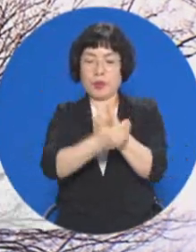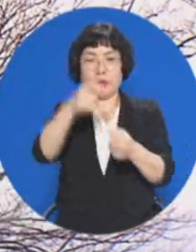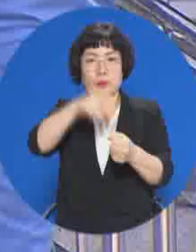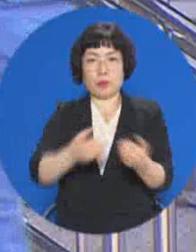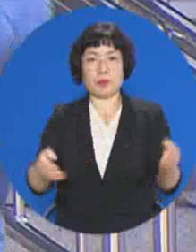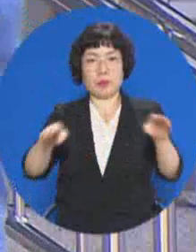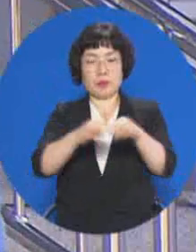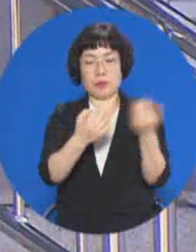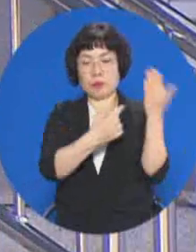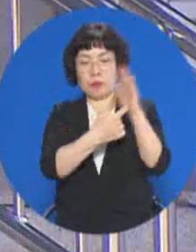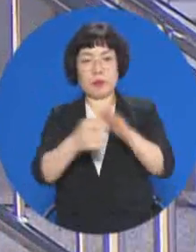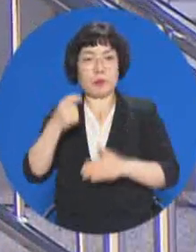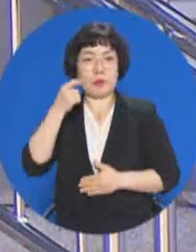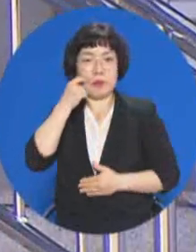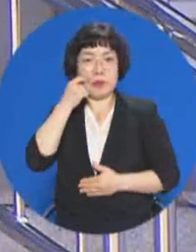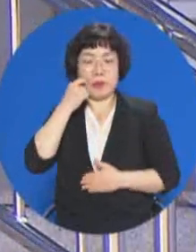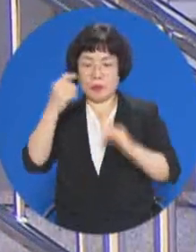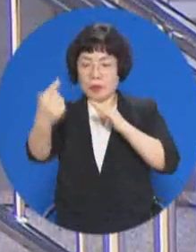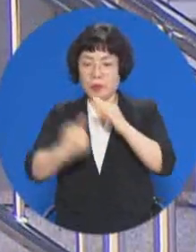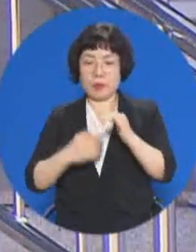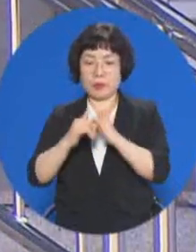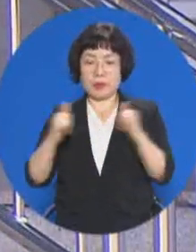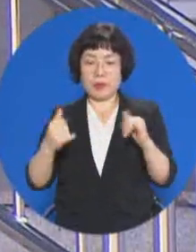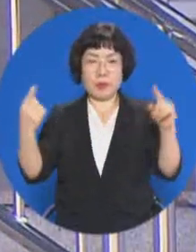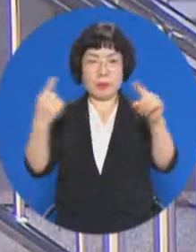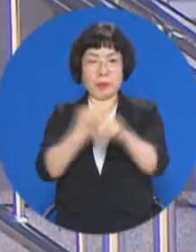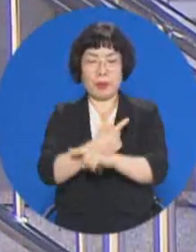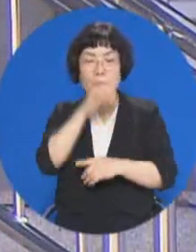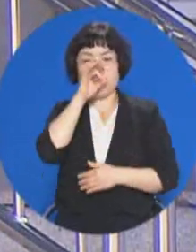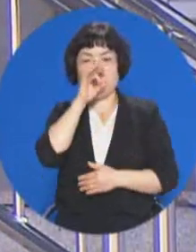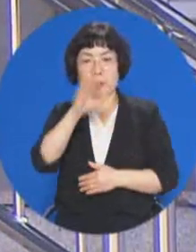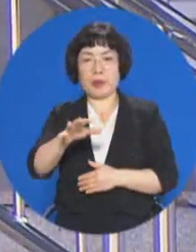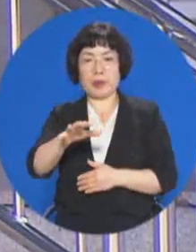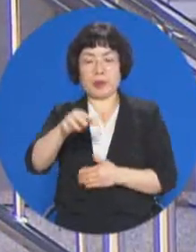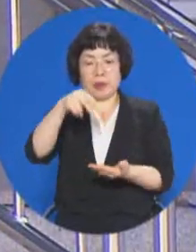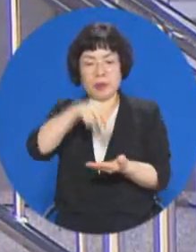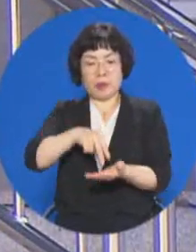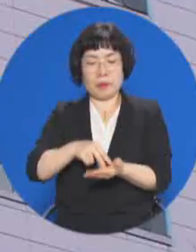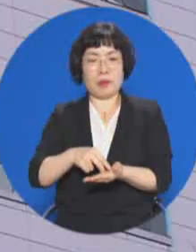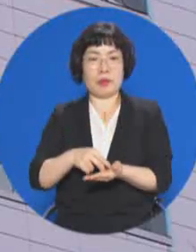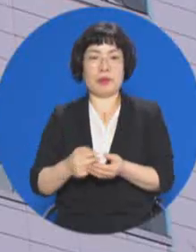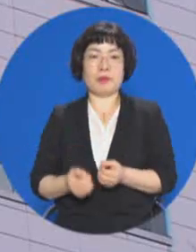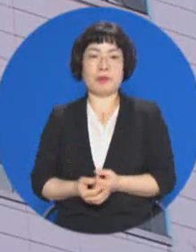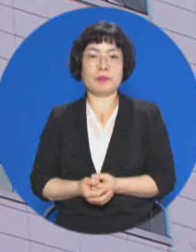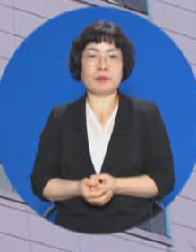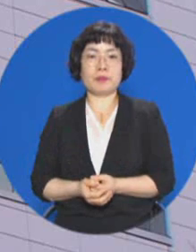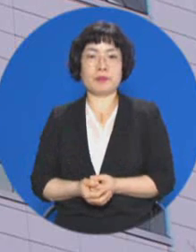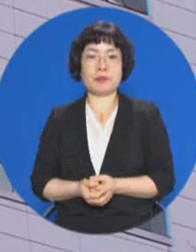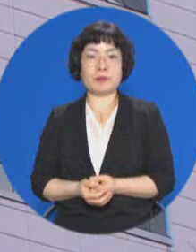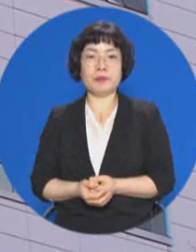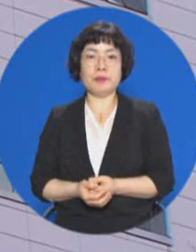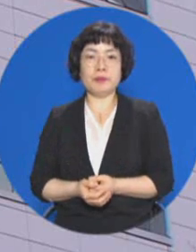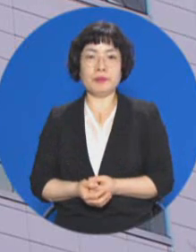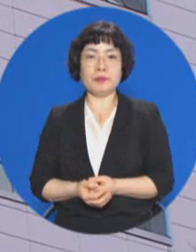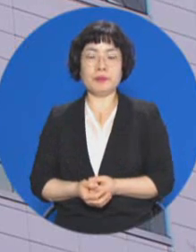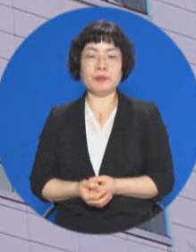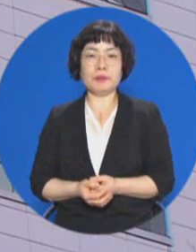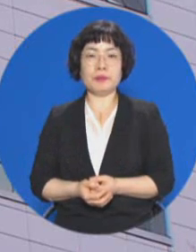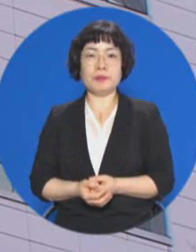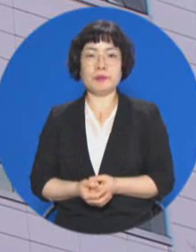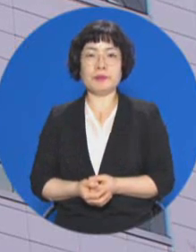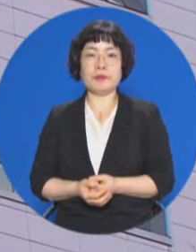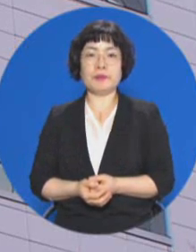목표시설이라 공개가 어렵고 방문 대상도 변경이 불가능하다는 답변을 전해왔습니다. MBC 뉴스 조희원입니다.